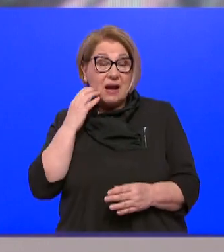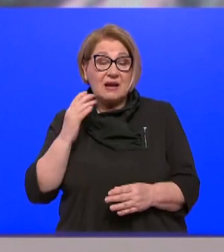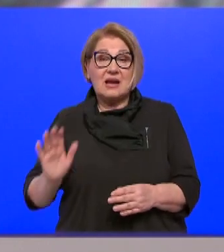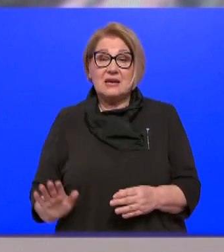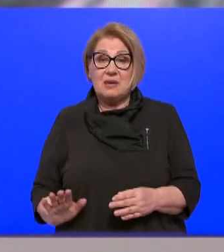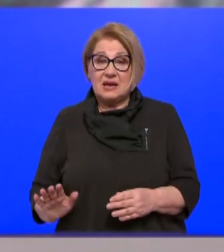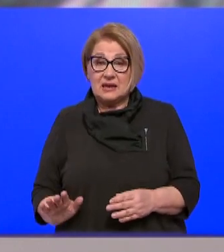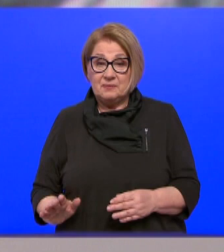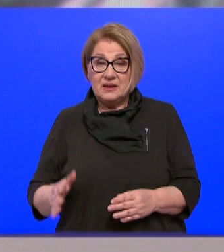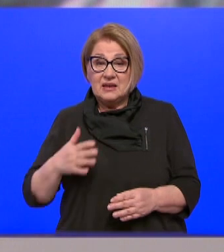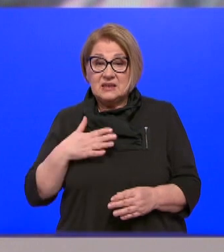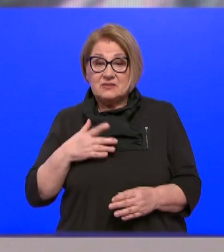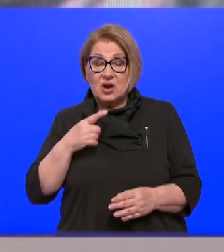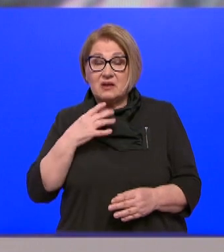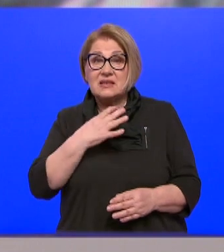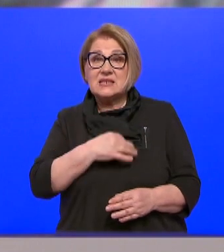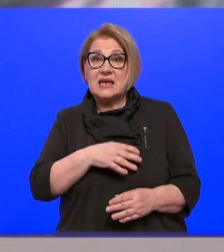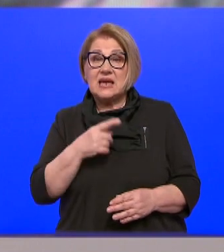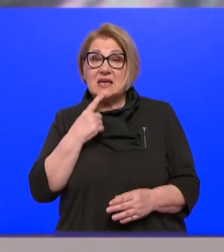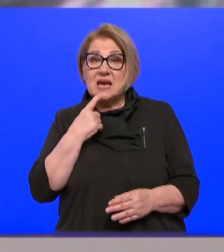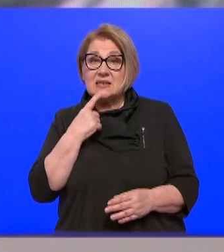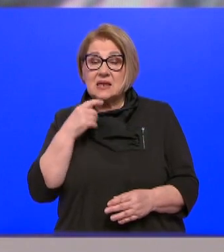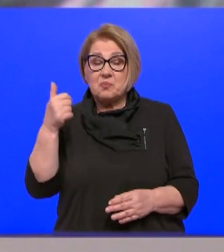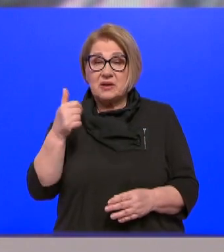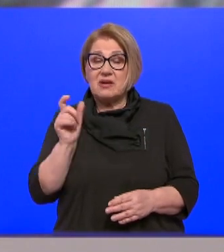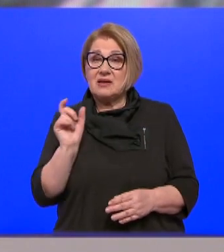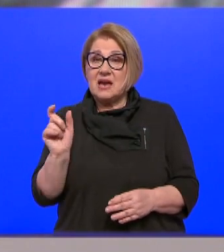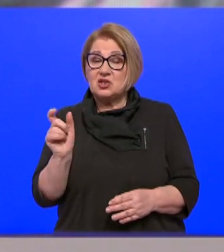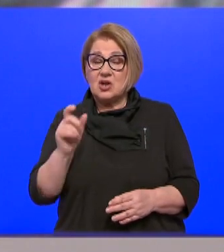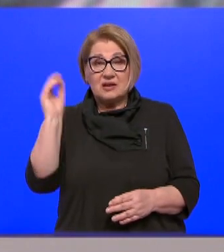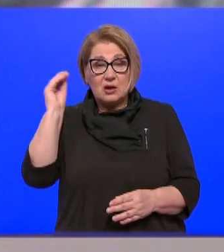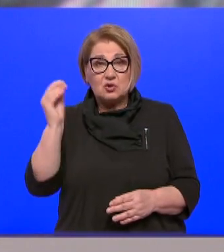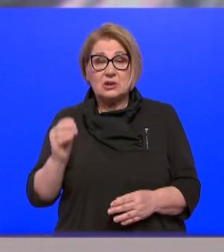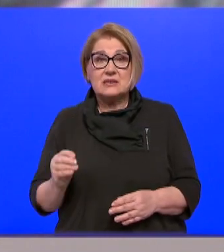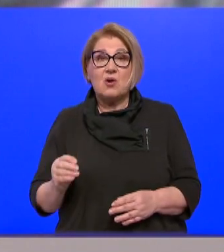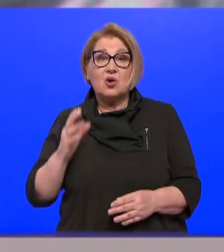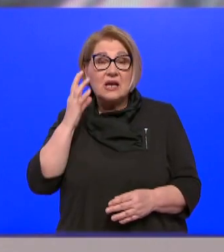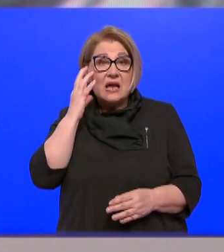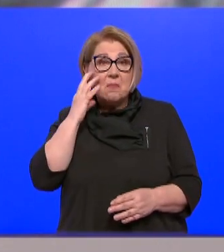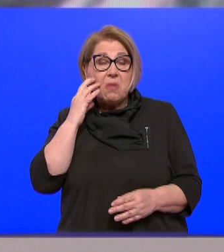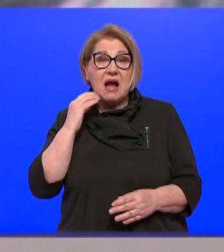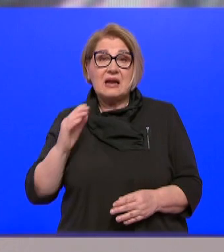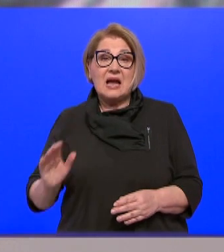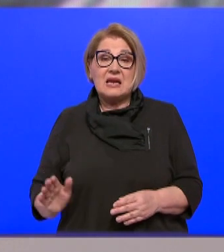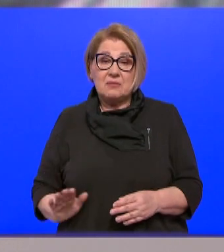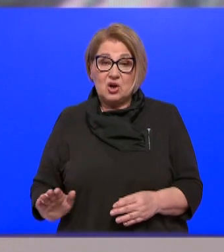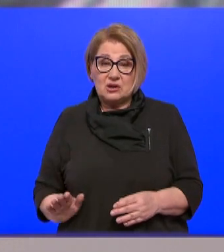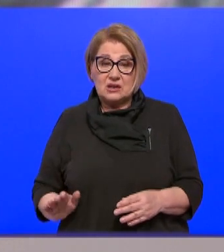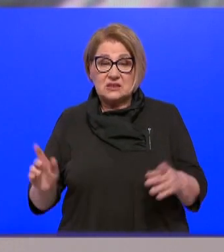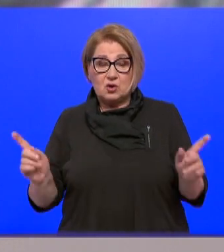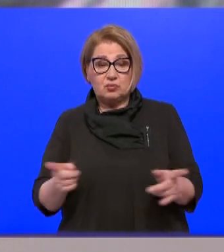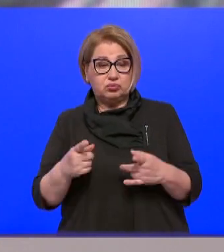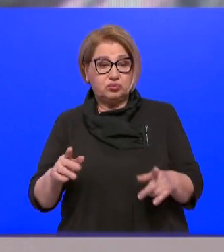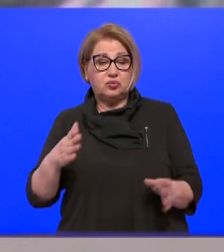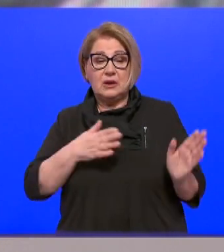majki. Svoj prekrasan hrvatski jezik, prve riječi naučili smo od baka i majki. Svoju himnu,